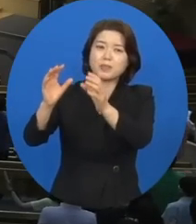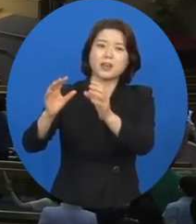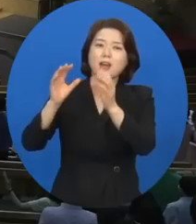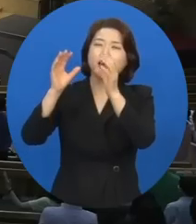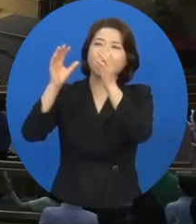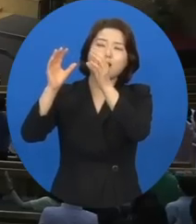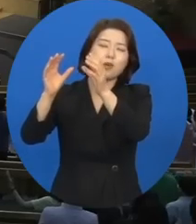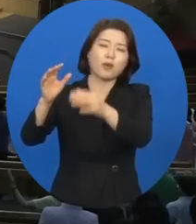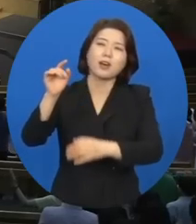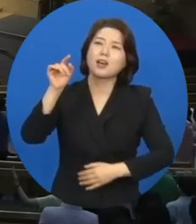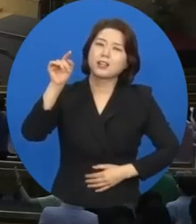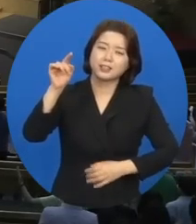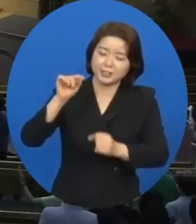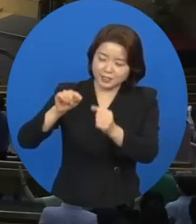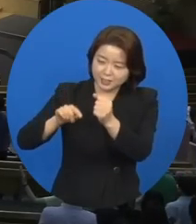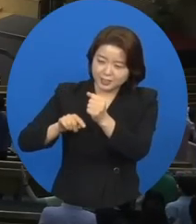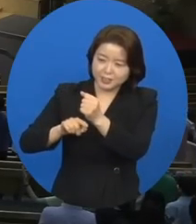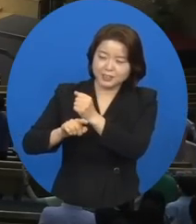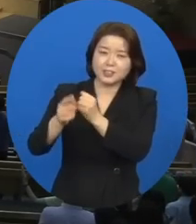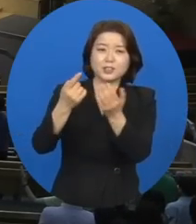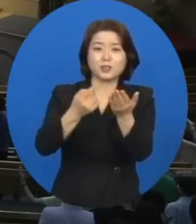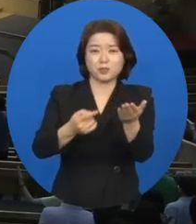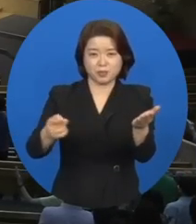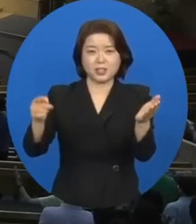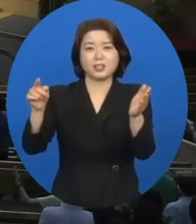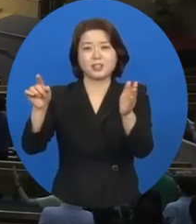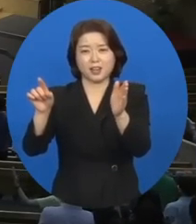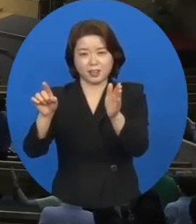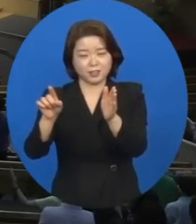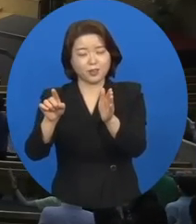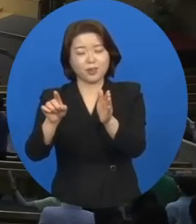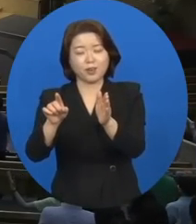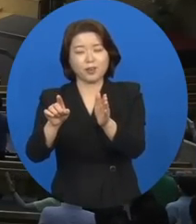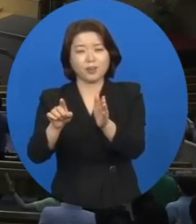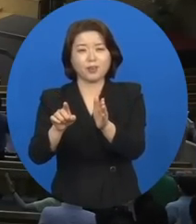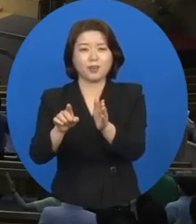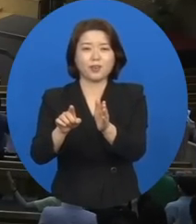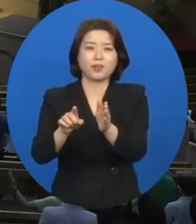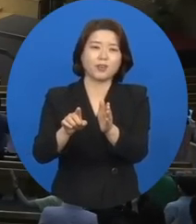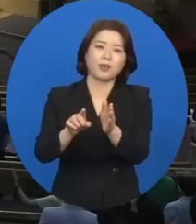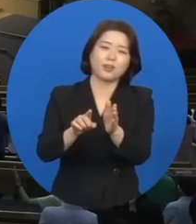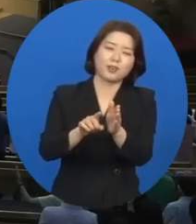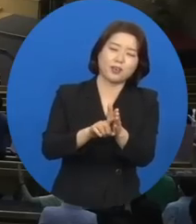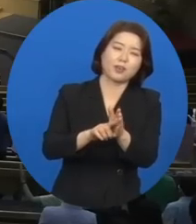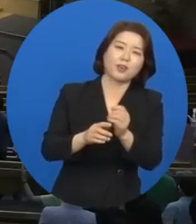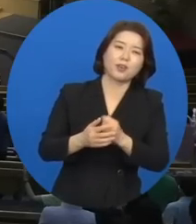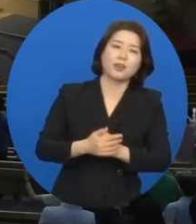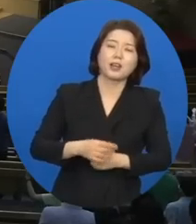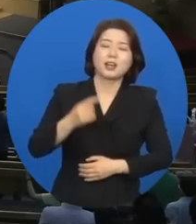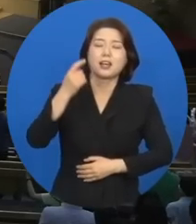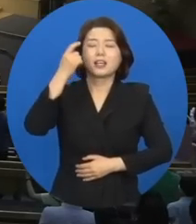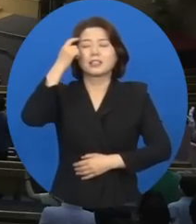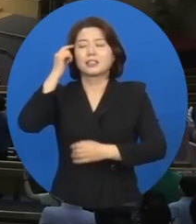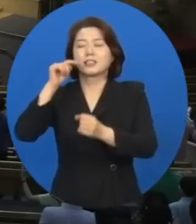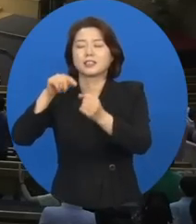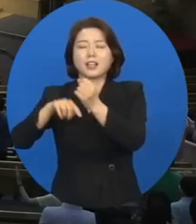주님 나라와 그 뜻을 위하여 뜻하신 그곳에